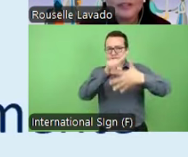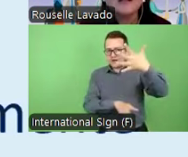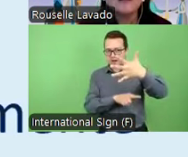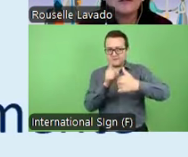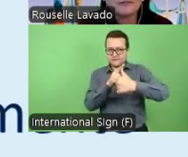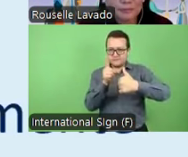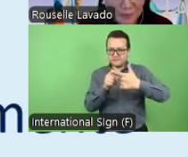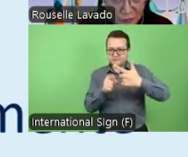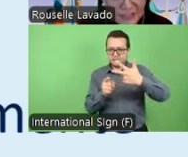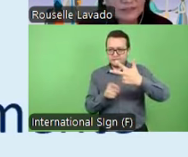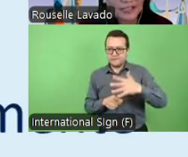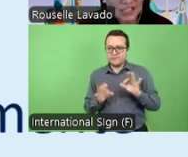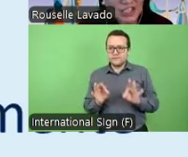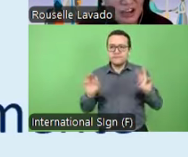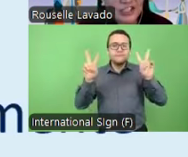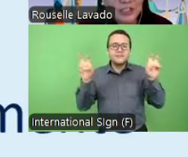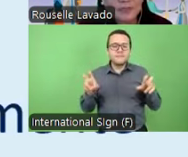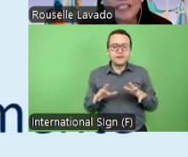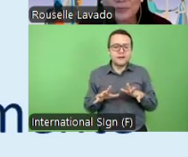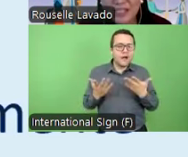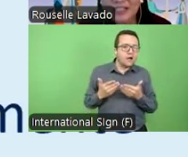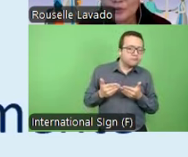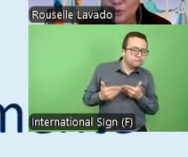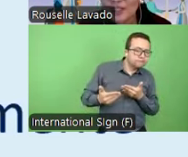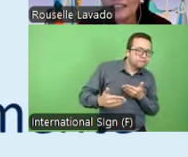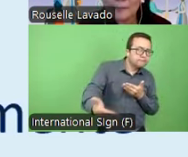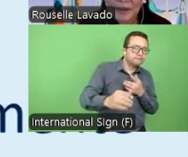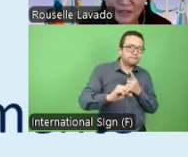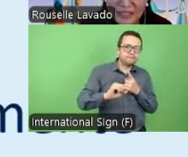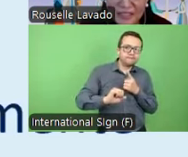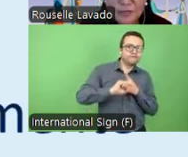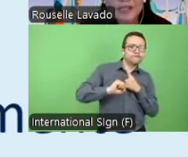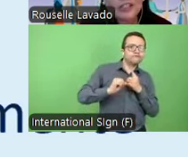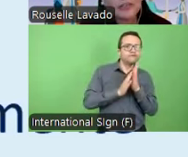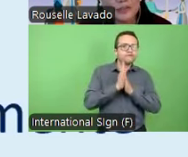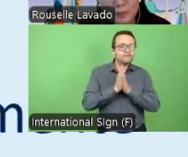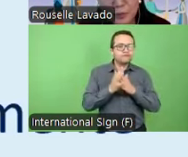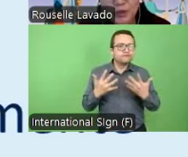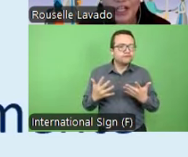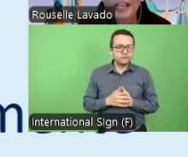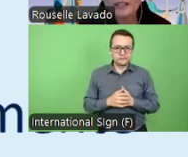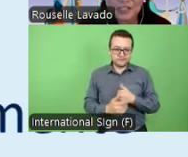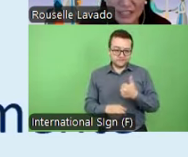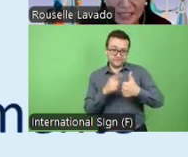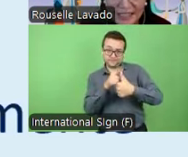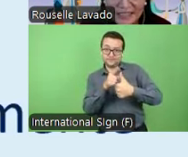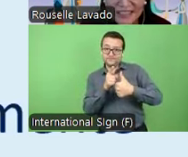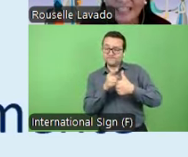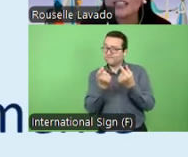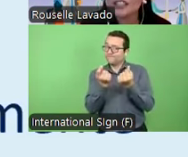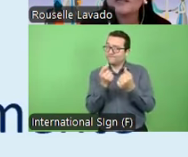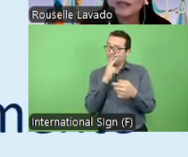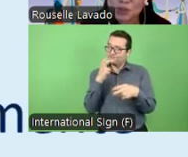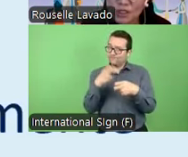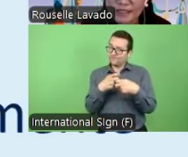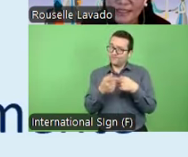qui résument à la fois le défi et la voie à suivre. D'abord, les difficultés financières sont réelles et croissantes, et spécialement pour les pauvres et